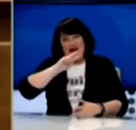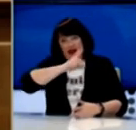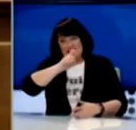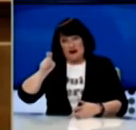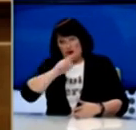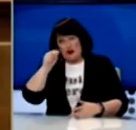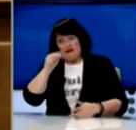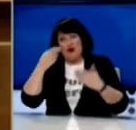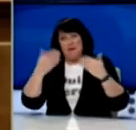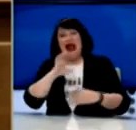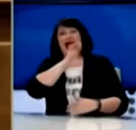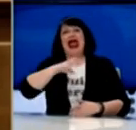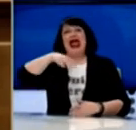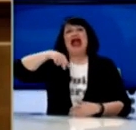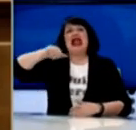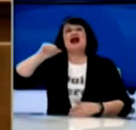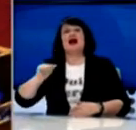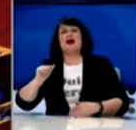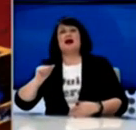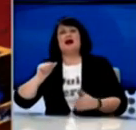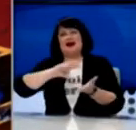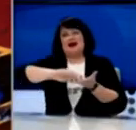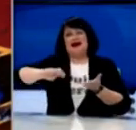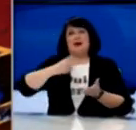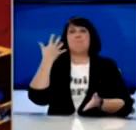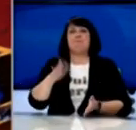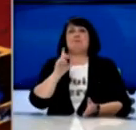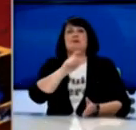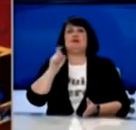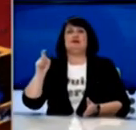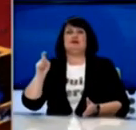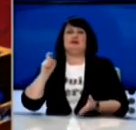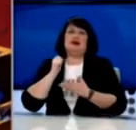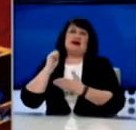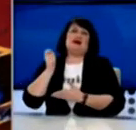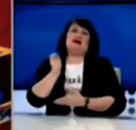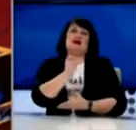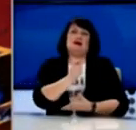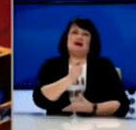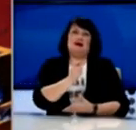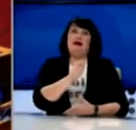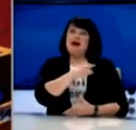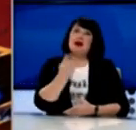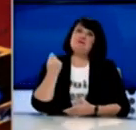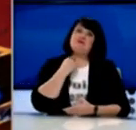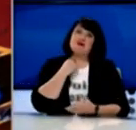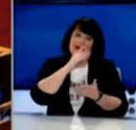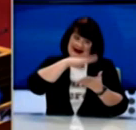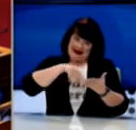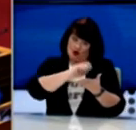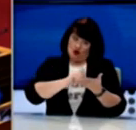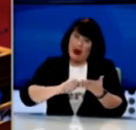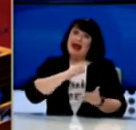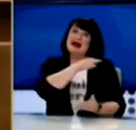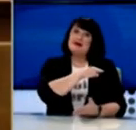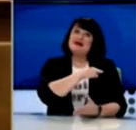τον Υπουργό και έχουν δώσει, λέει, μόνο εισφορές 500 εκατομμύρια. Τι φεύγει από την προσοχή του Πρωθυπουργού και από τον λογογράφο?